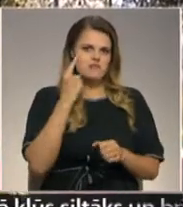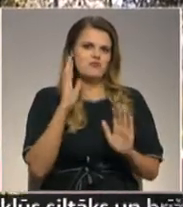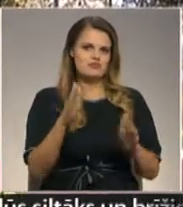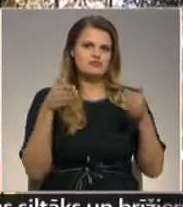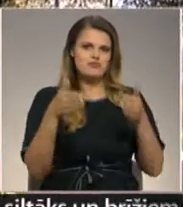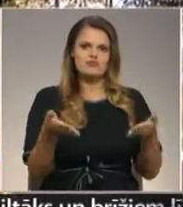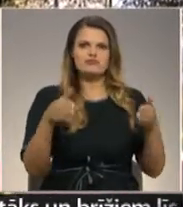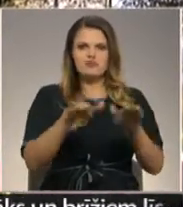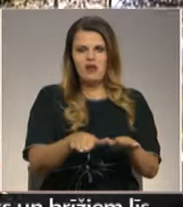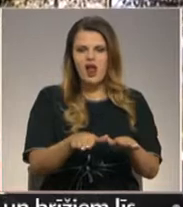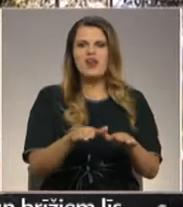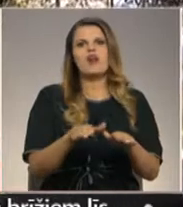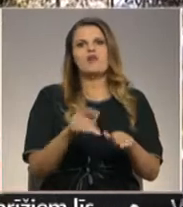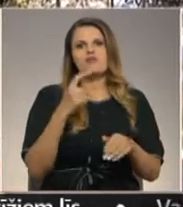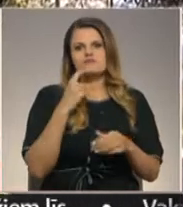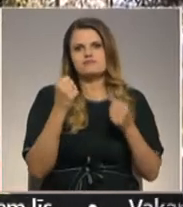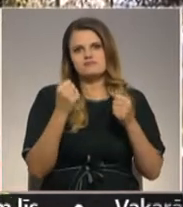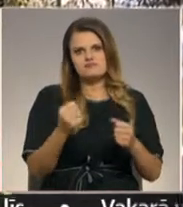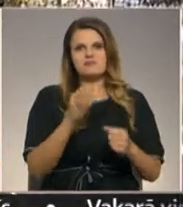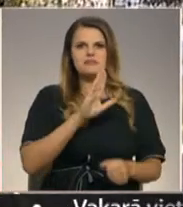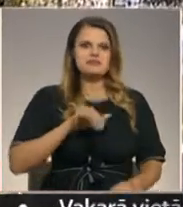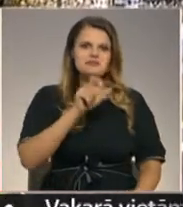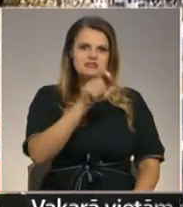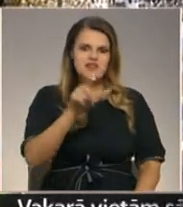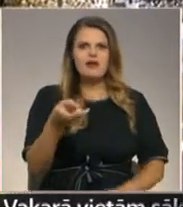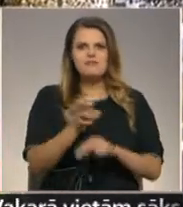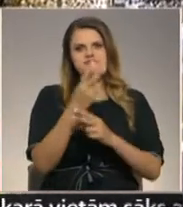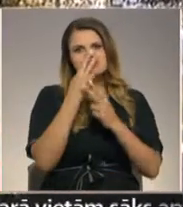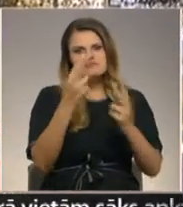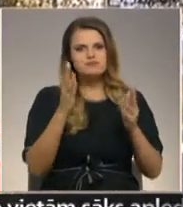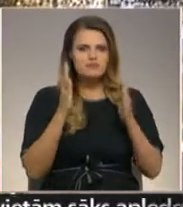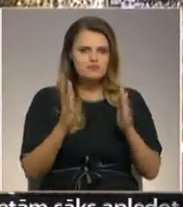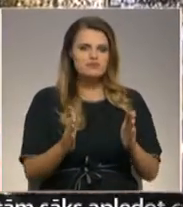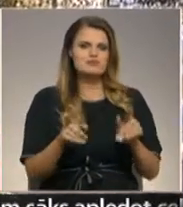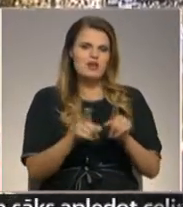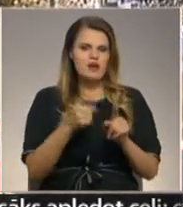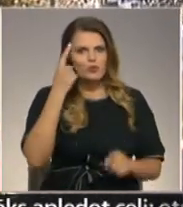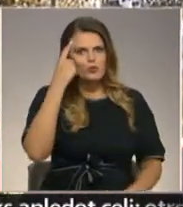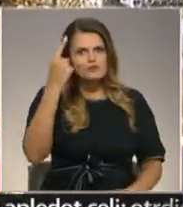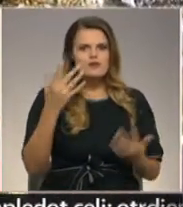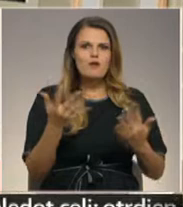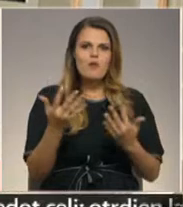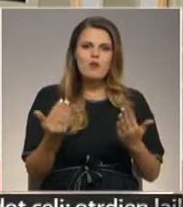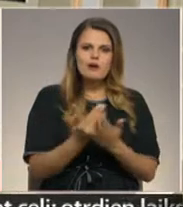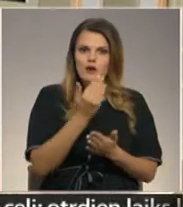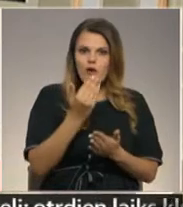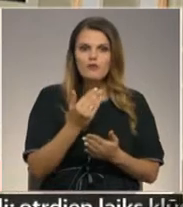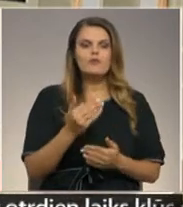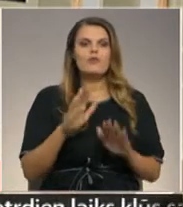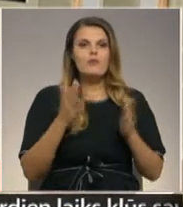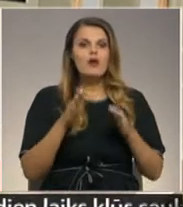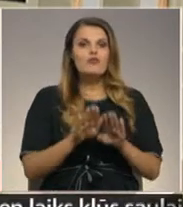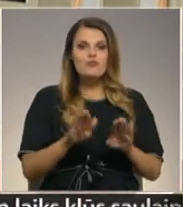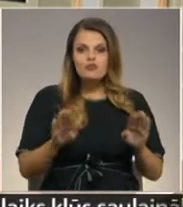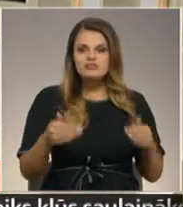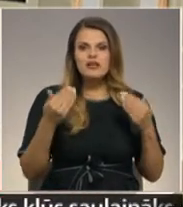un noturīgs, un pēc tam cilvēki tomēr nāks un skatīsies un arī uzzinās kaut ko vairāk. Tikmēr Valkas